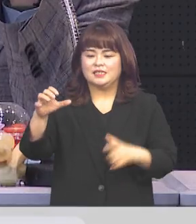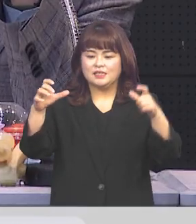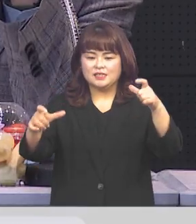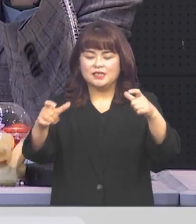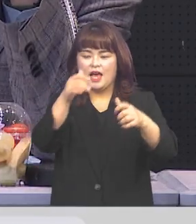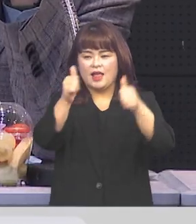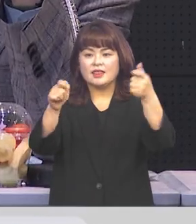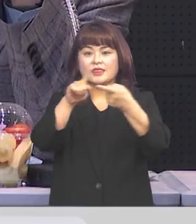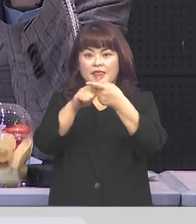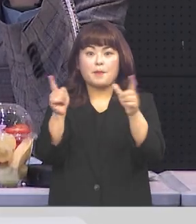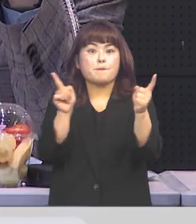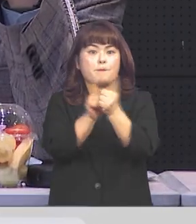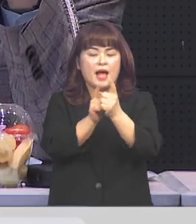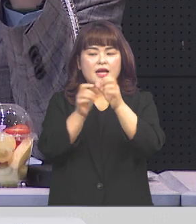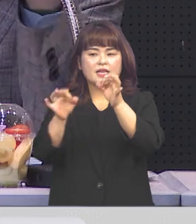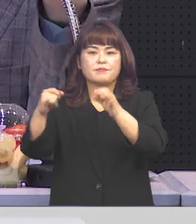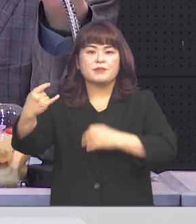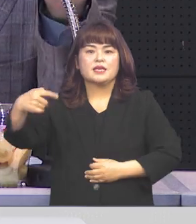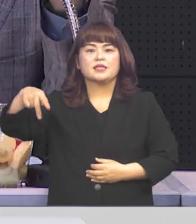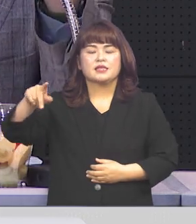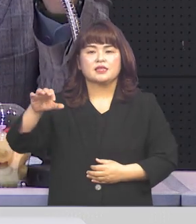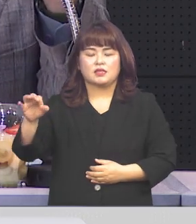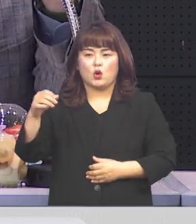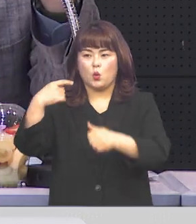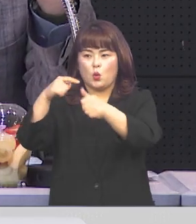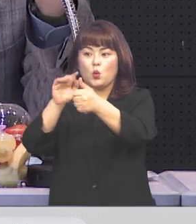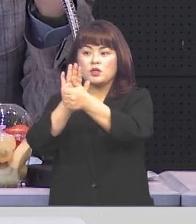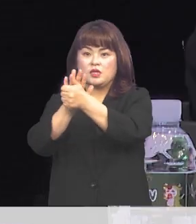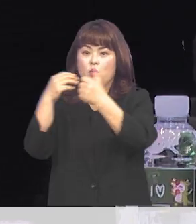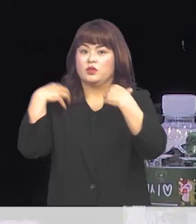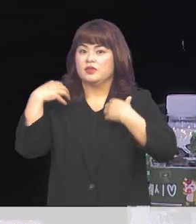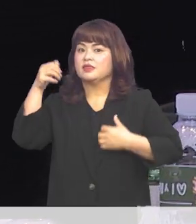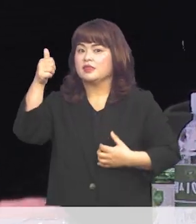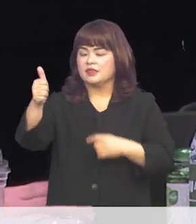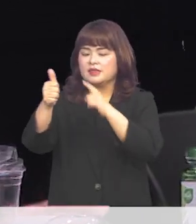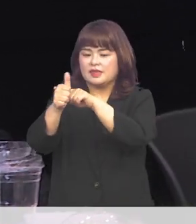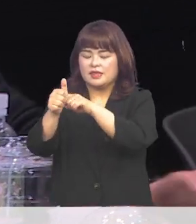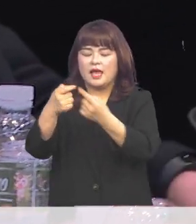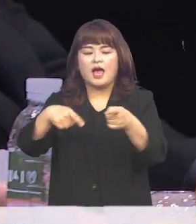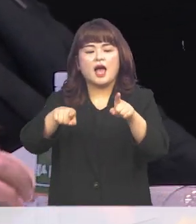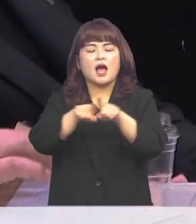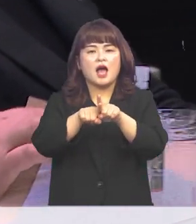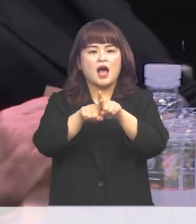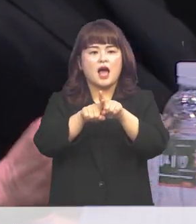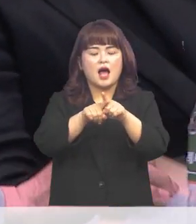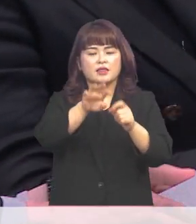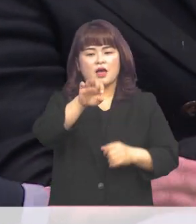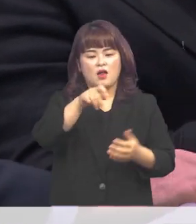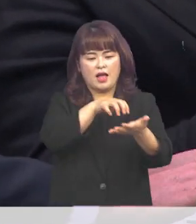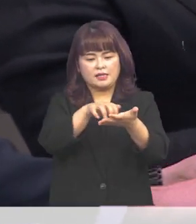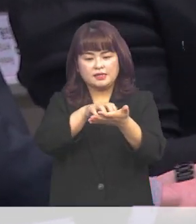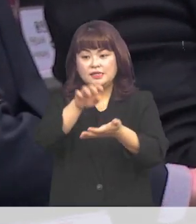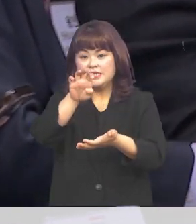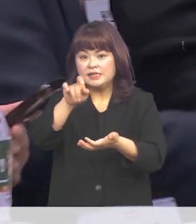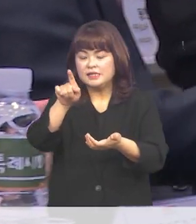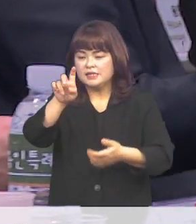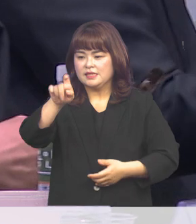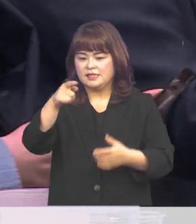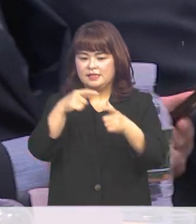간담회에는 이상일 시장과 김희정 용인교육지원청 교육장, 기흥구 지역 내 31곳의 교장들이